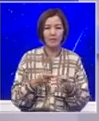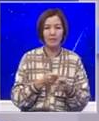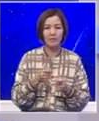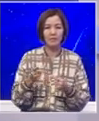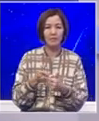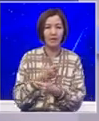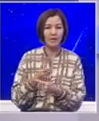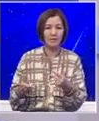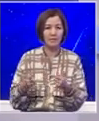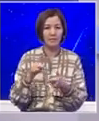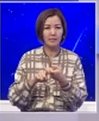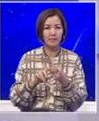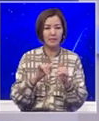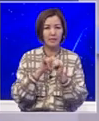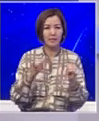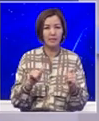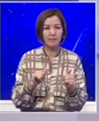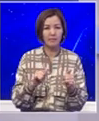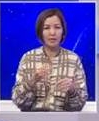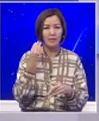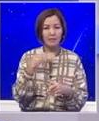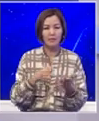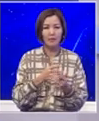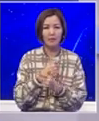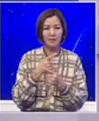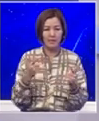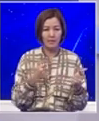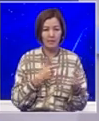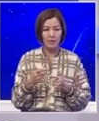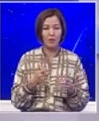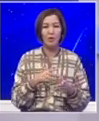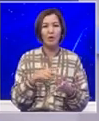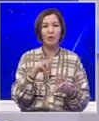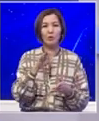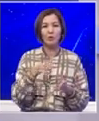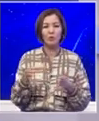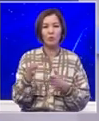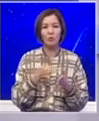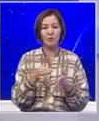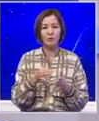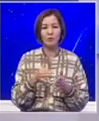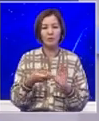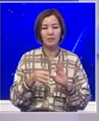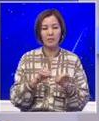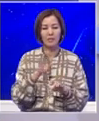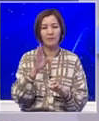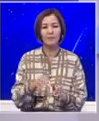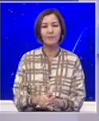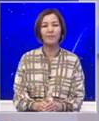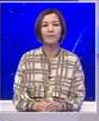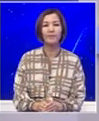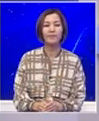баға арасындағы байланысты нығайтып, мамандар арасында сапалы кадр даярлау. Ендеше рухани астанамыздан тілшіміздің сюжетін